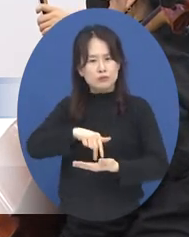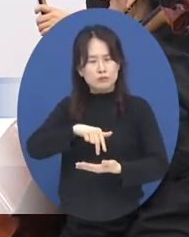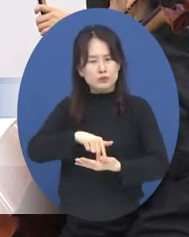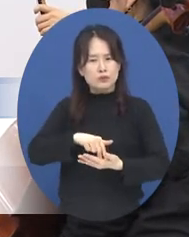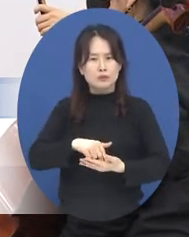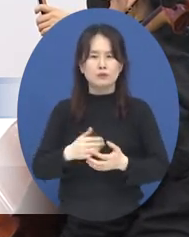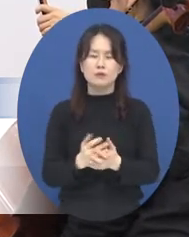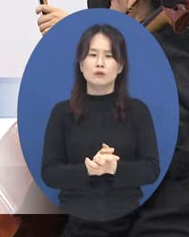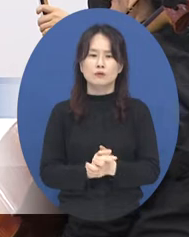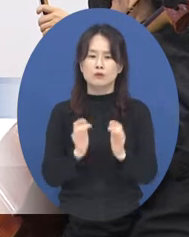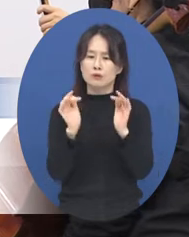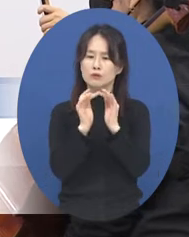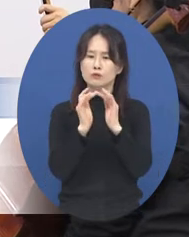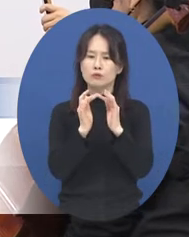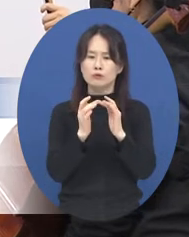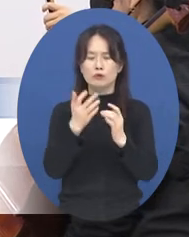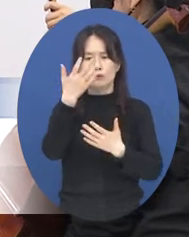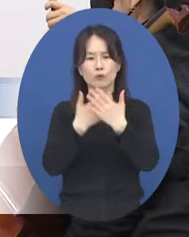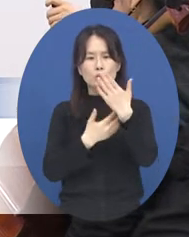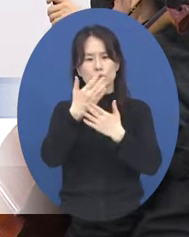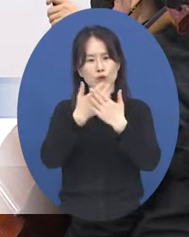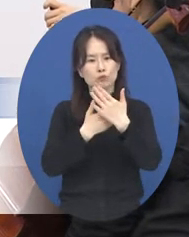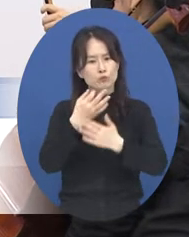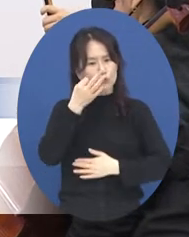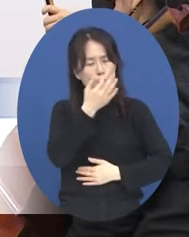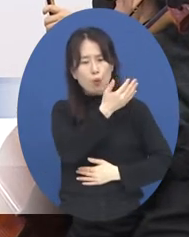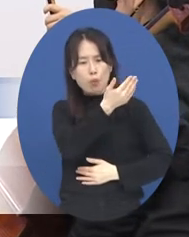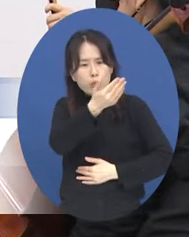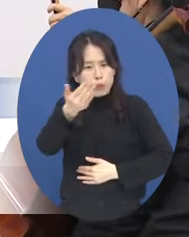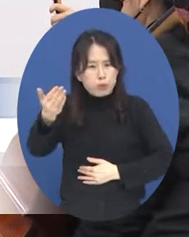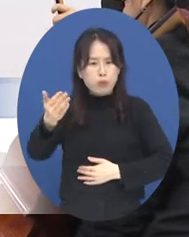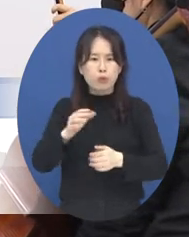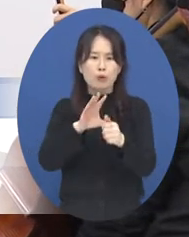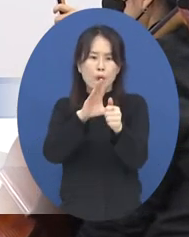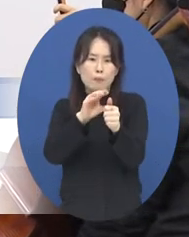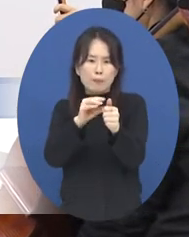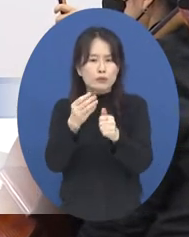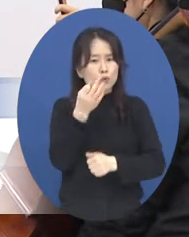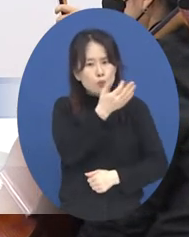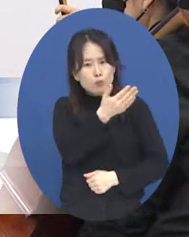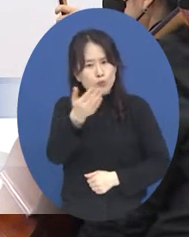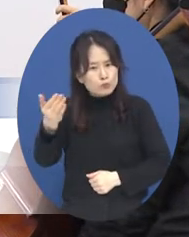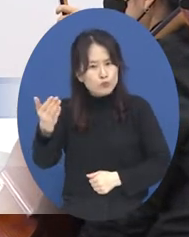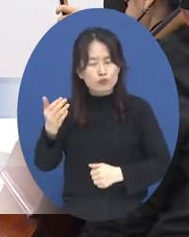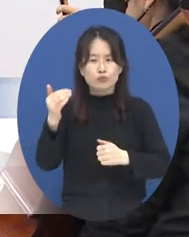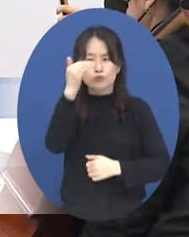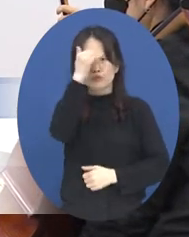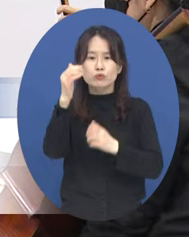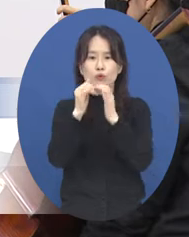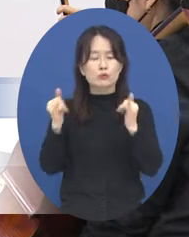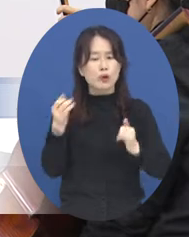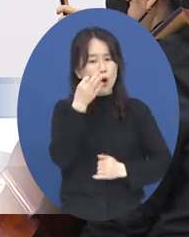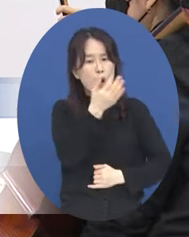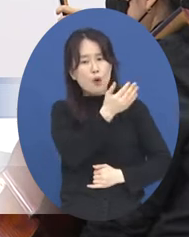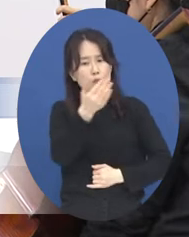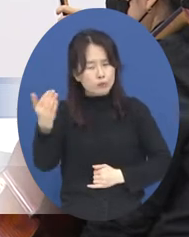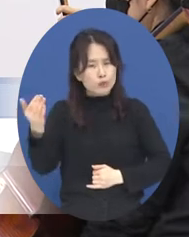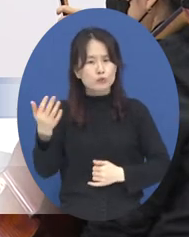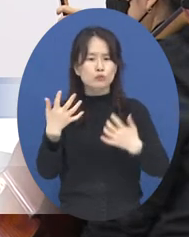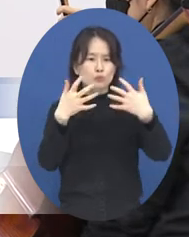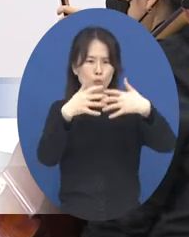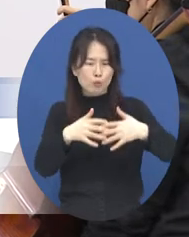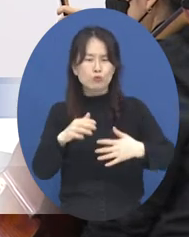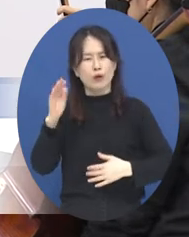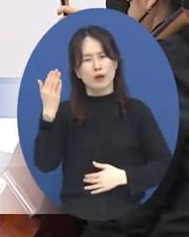저희가 몹이 되면 으로도 얼마든지 어 영상물을 찍 찍어서 어 광양 하고 이렇게